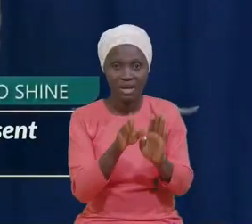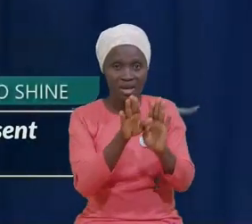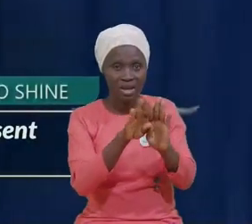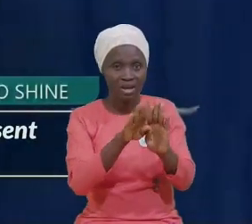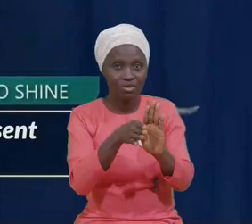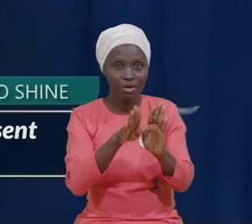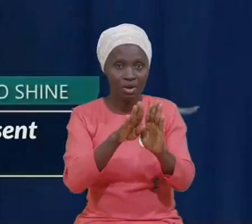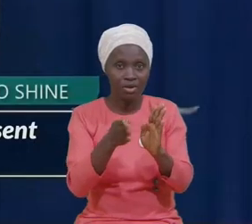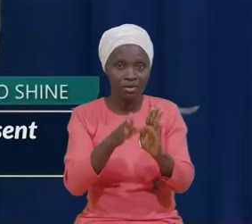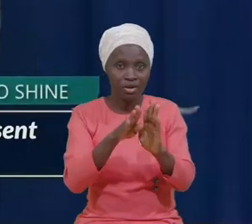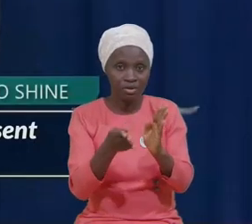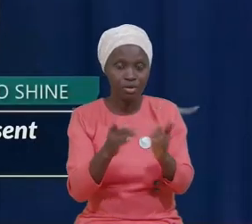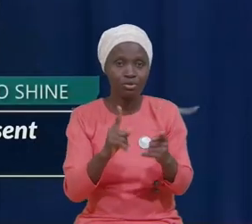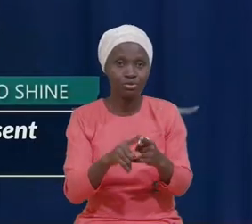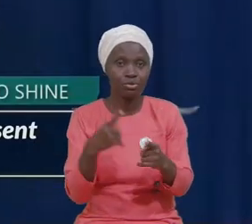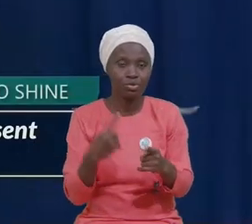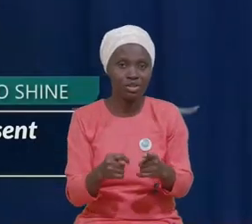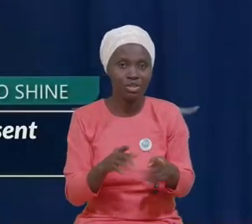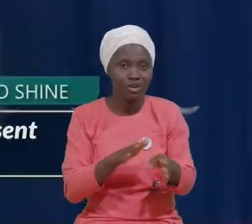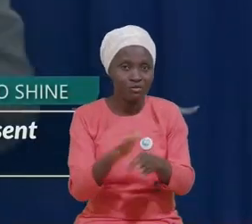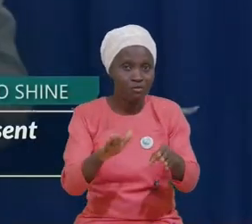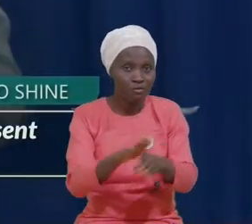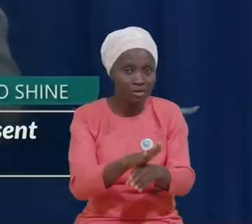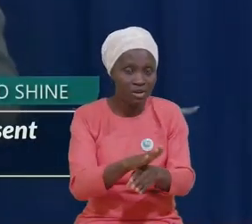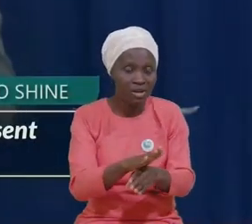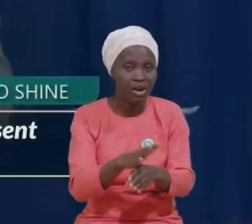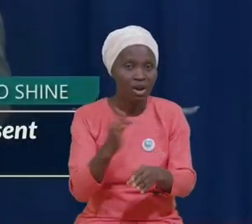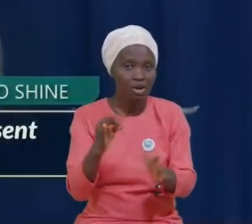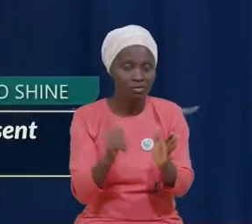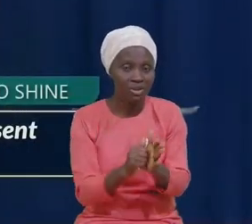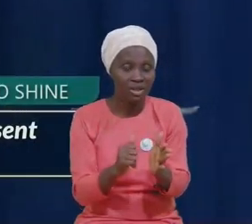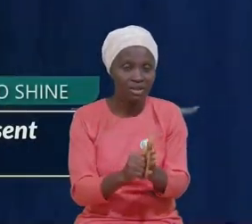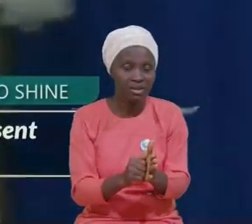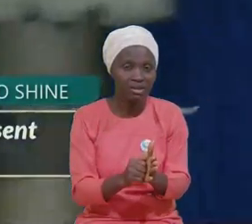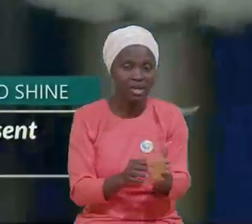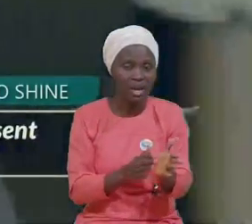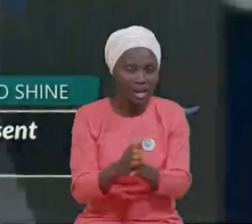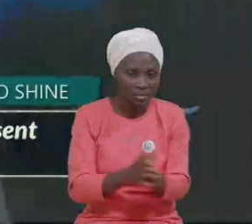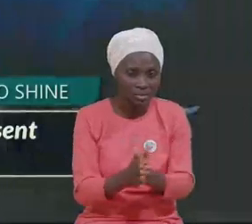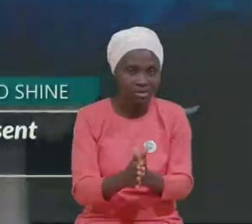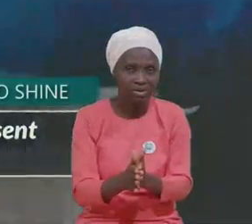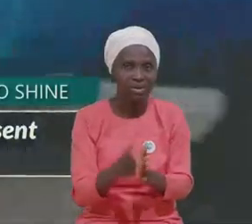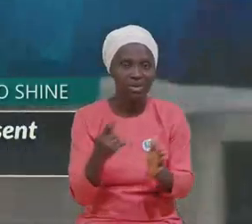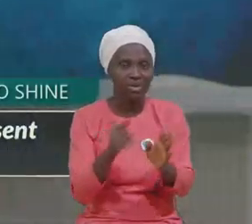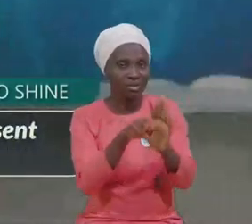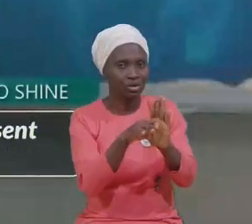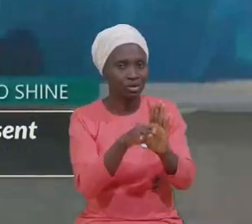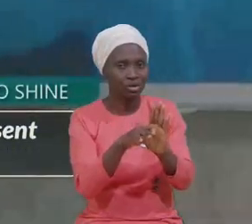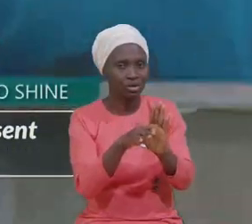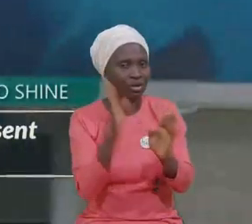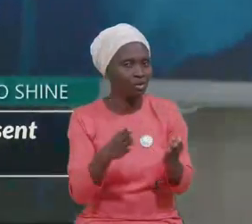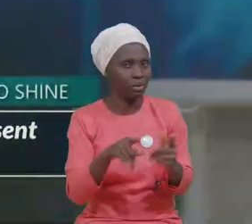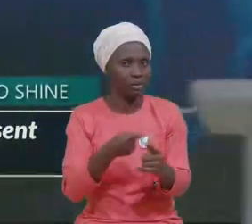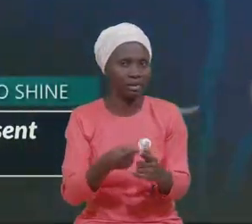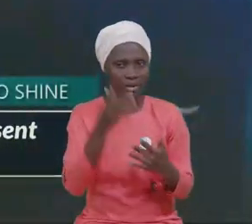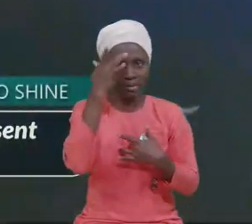où la porte à l'accomplissement de cette ambition, quand la porte s'ouvre, la maladie